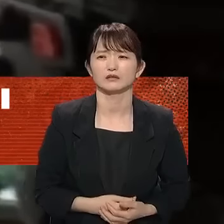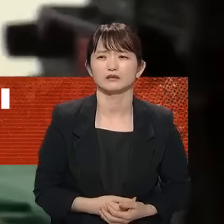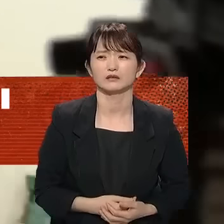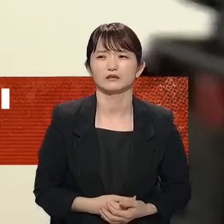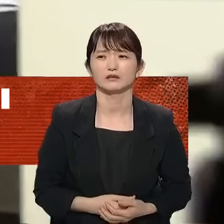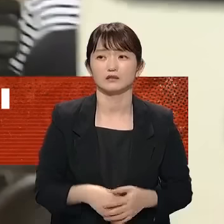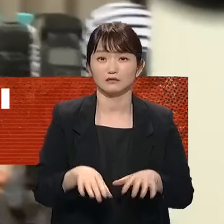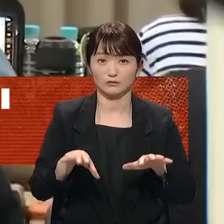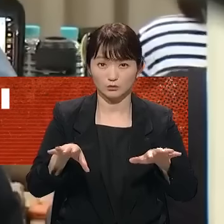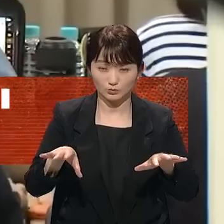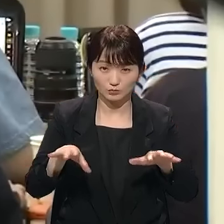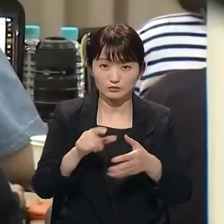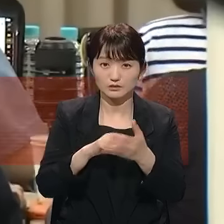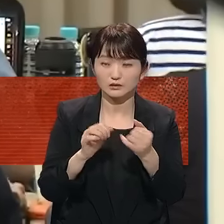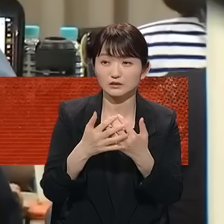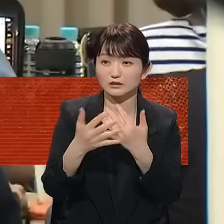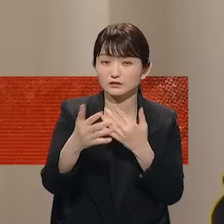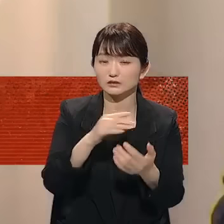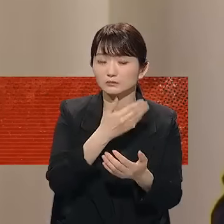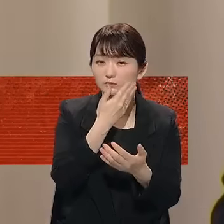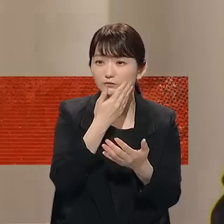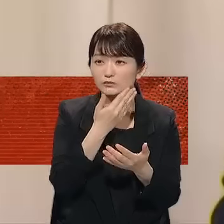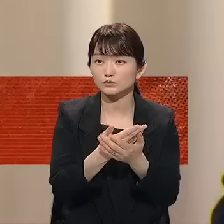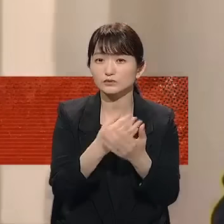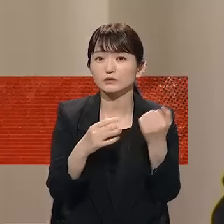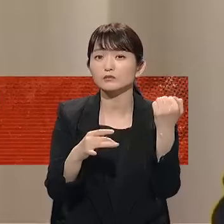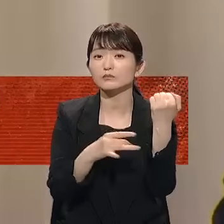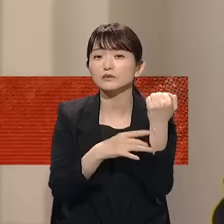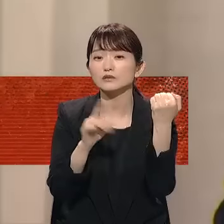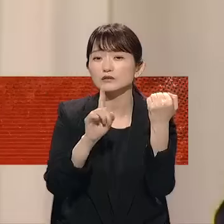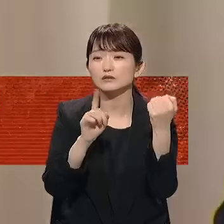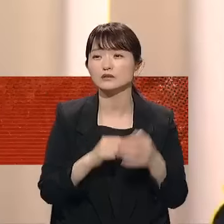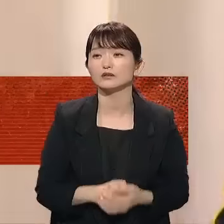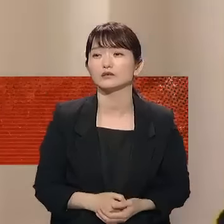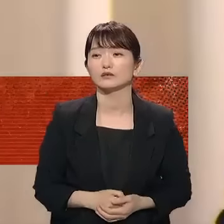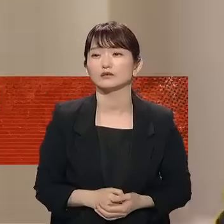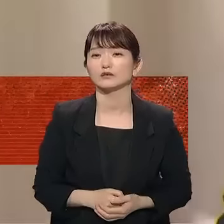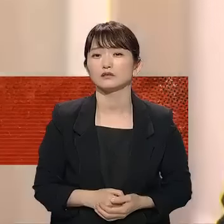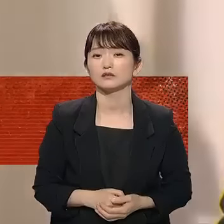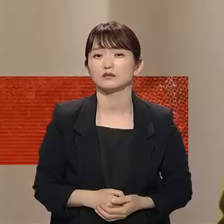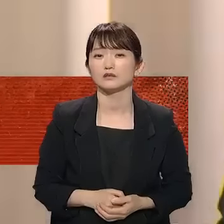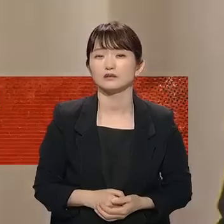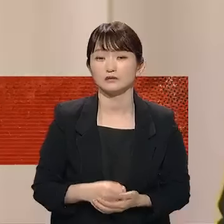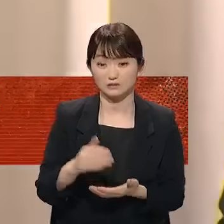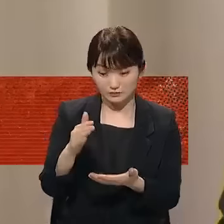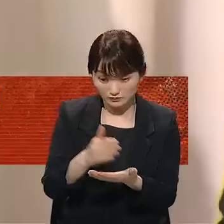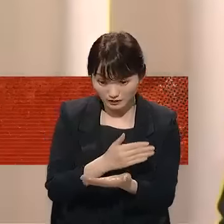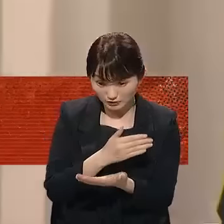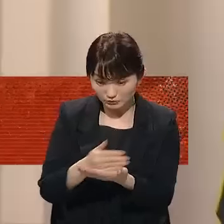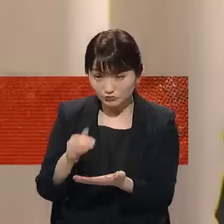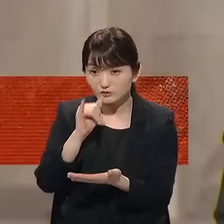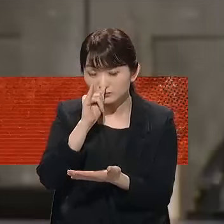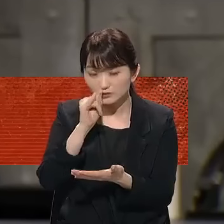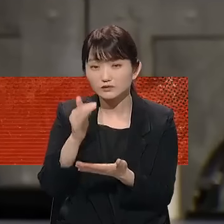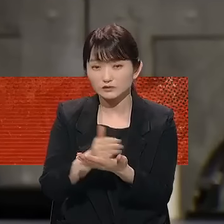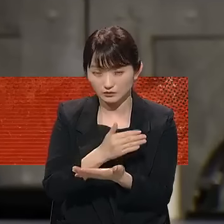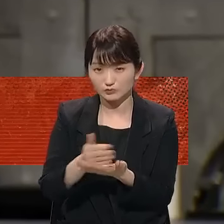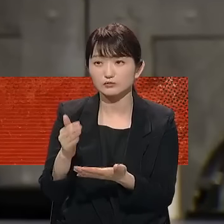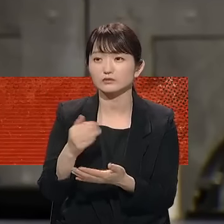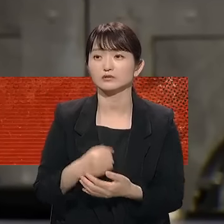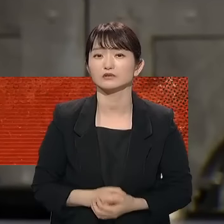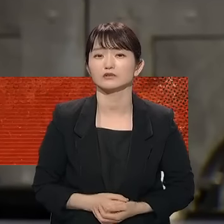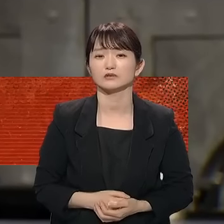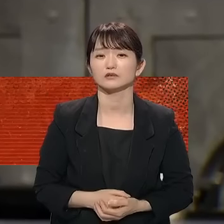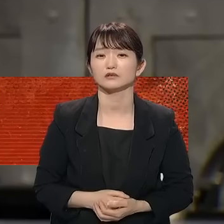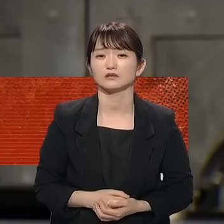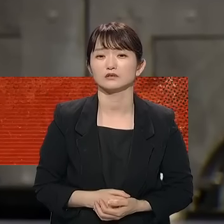그래서 사실 오늘 기자회견에서 주요 어떤 요지는 뭐냐, 아까 나눌 수 있는 부분은 나누자고 했지 않습니까? 나누겠다라고 예. 말씀했지 않습니까? 예. 더